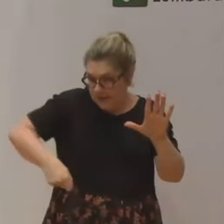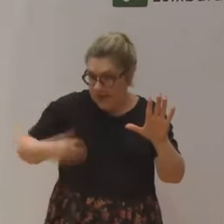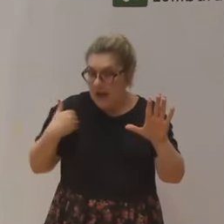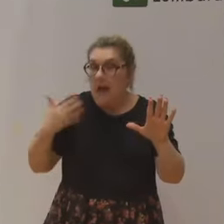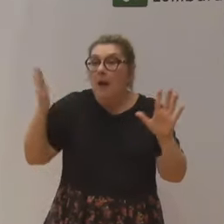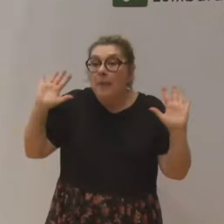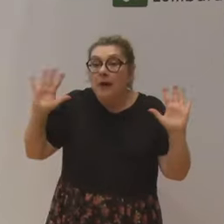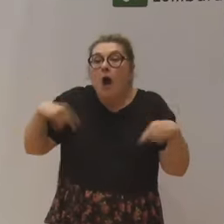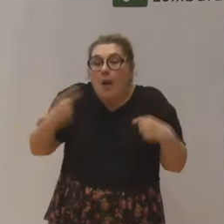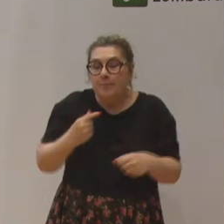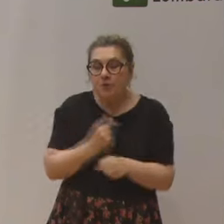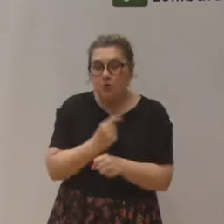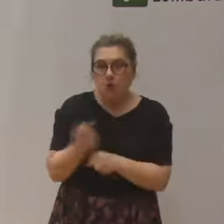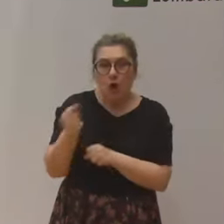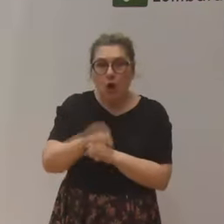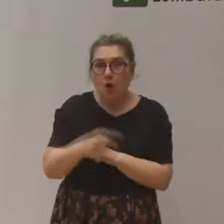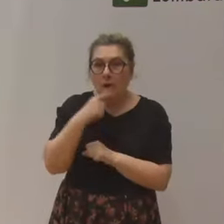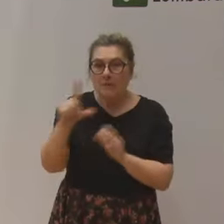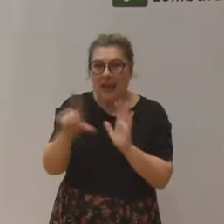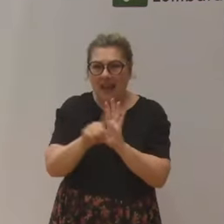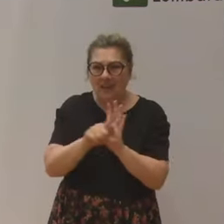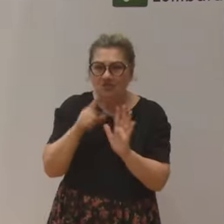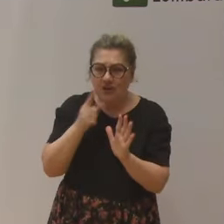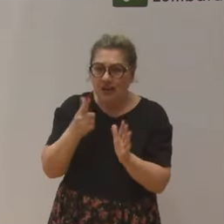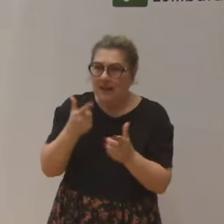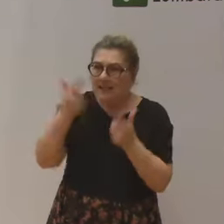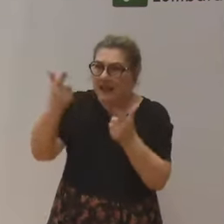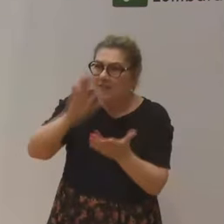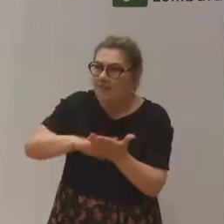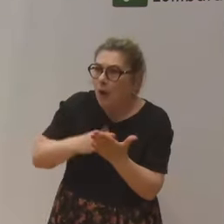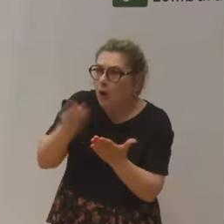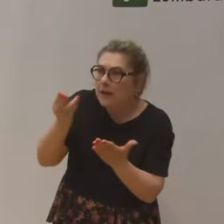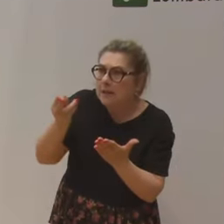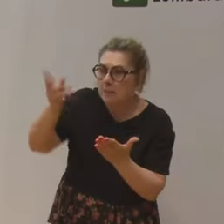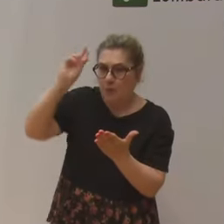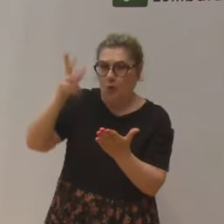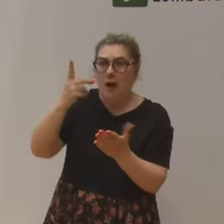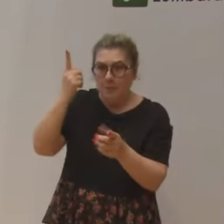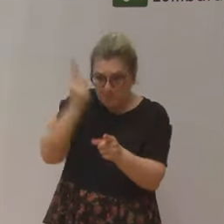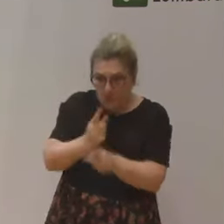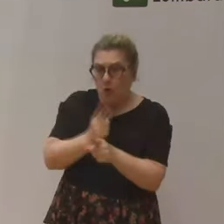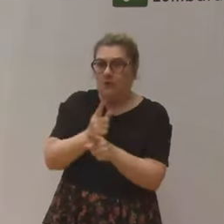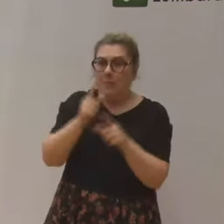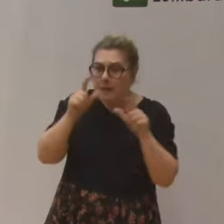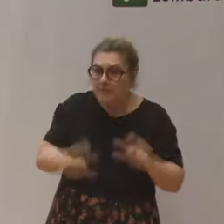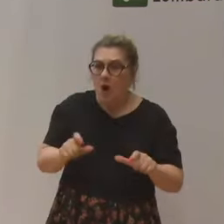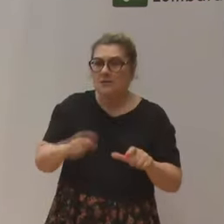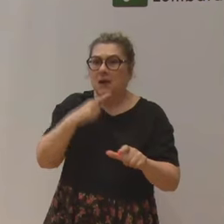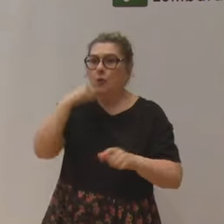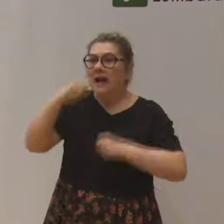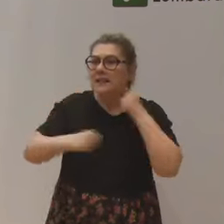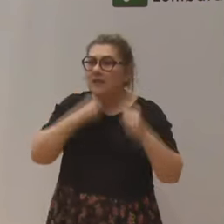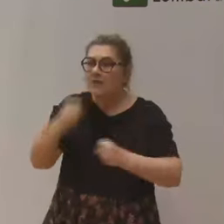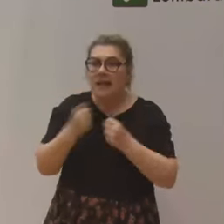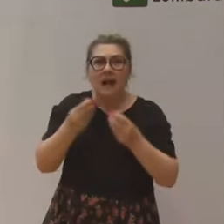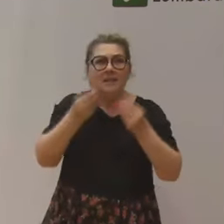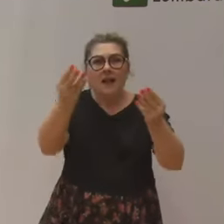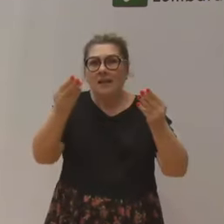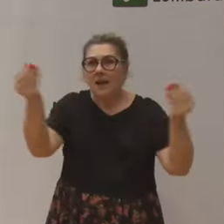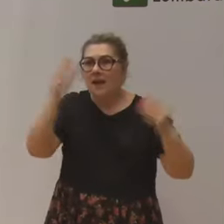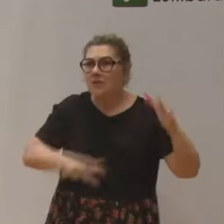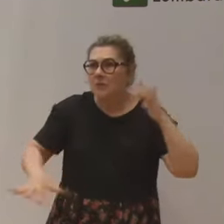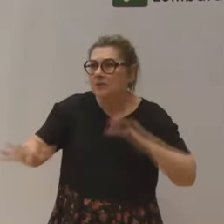però ha bisogno ancora di essere molto valorizzate, insomma, no? È necessario appunto un'attività proprio di informazione,